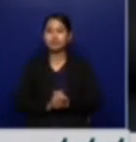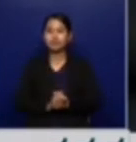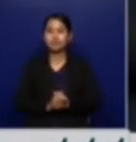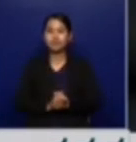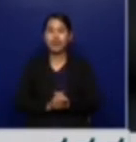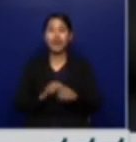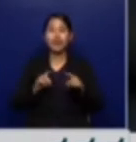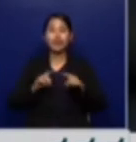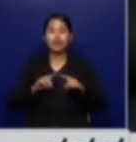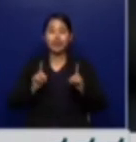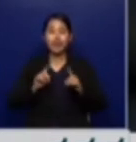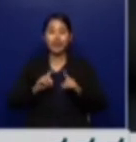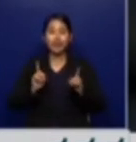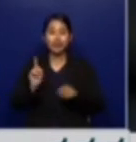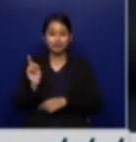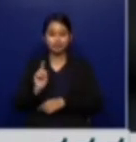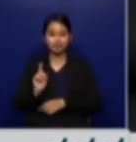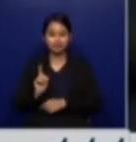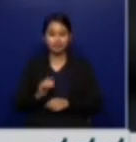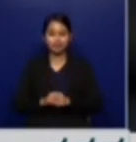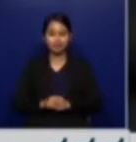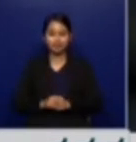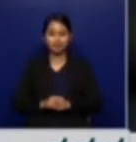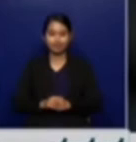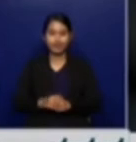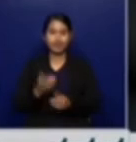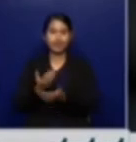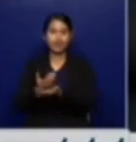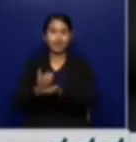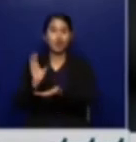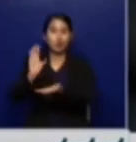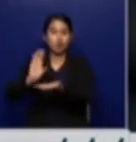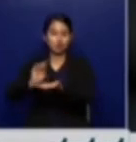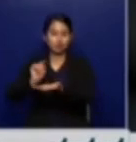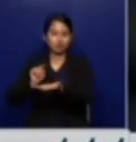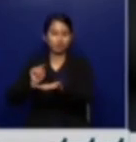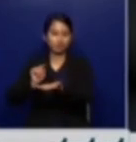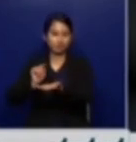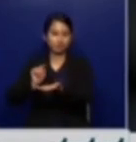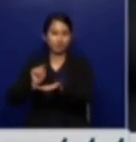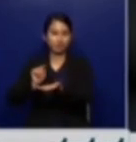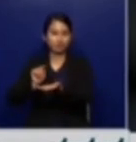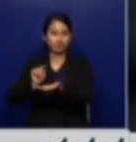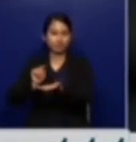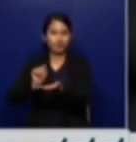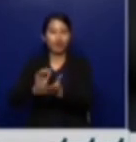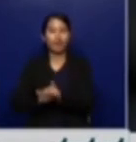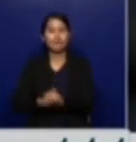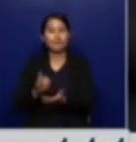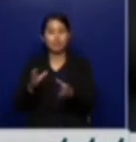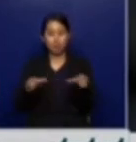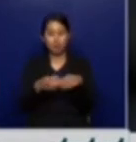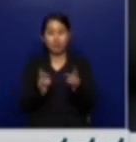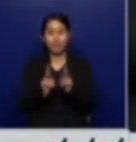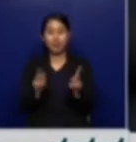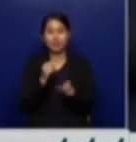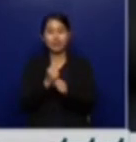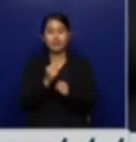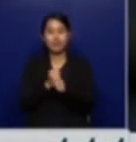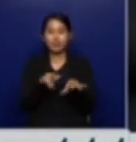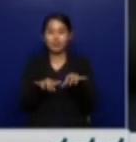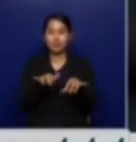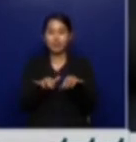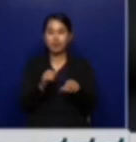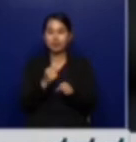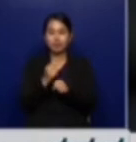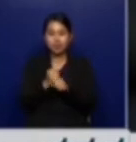ที่งบประมาณฉบับนี้นะครับ กรรมธิการทำมาเนี่ยข้อเสนออันที่3ครับ